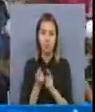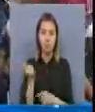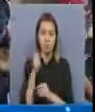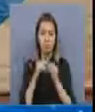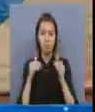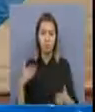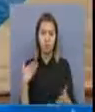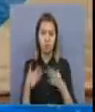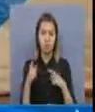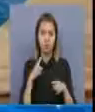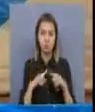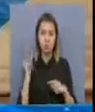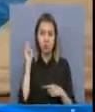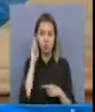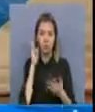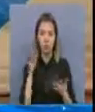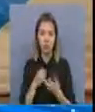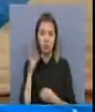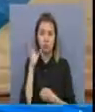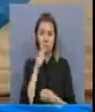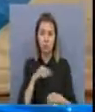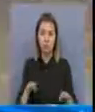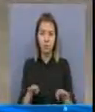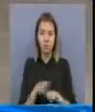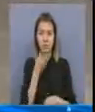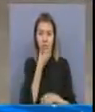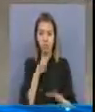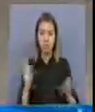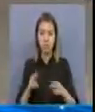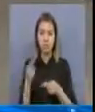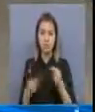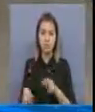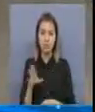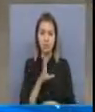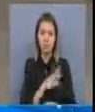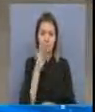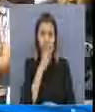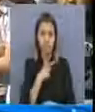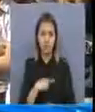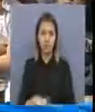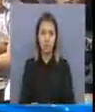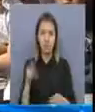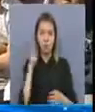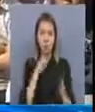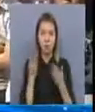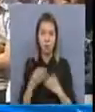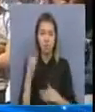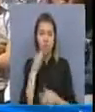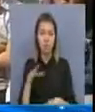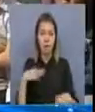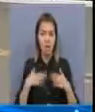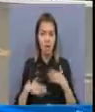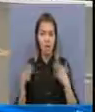балалар бір-біріне тез үйренісіп, тіл табысып та үлгерген. Әсем ән мен биден шашу шашып, өнерлерін ортаға салды. Оқушылар жақсы